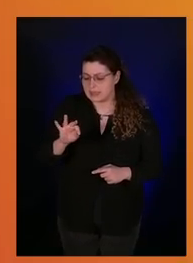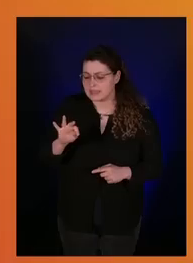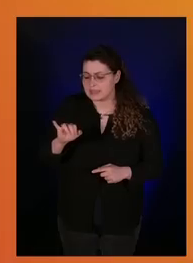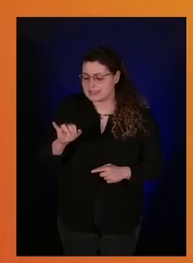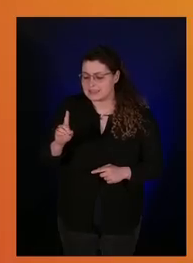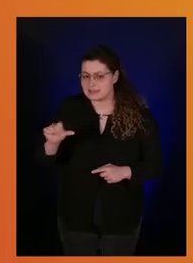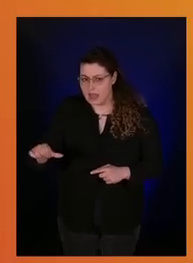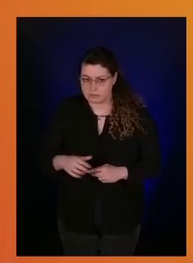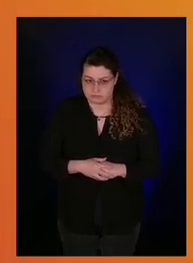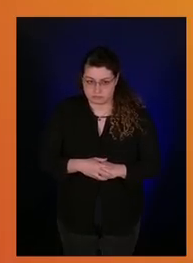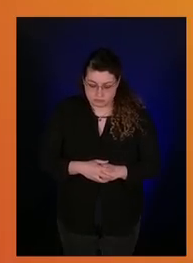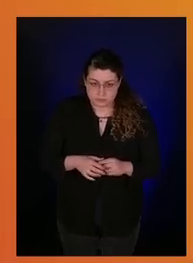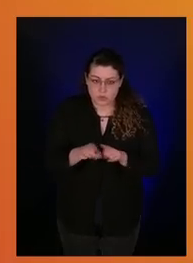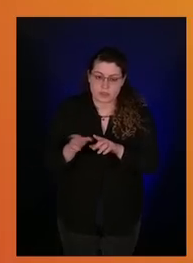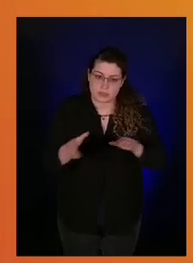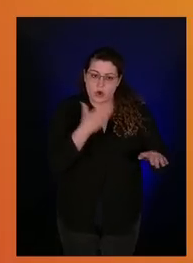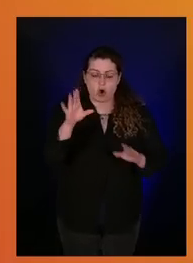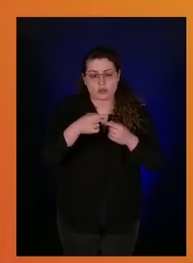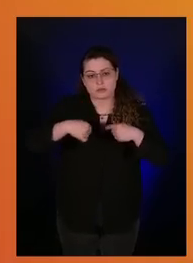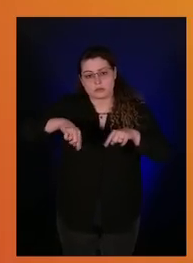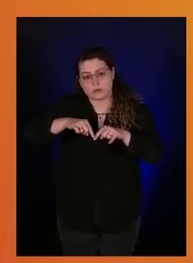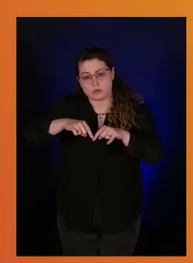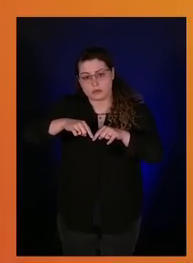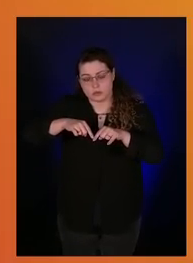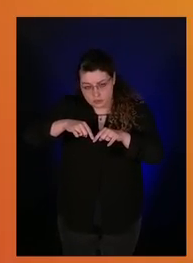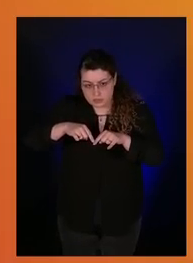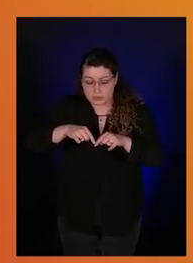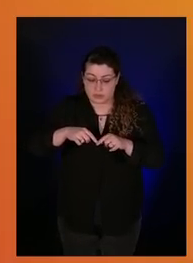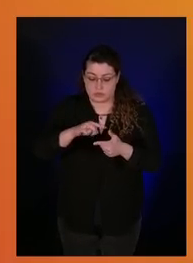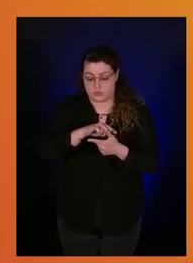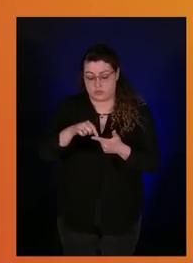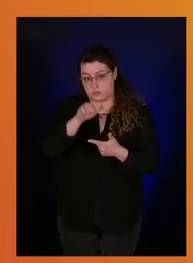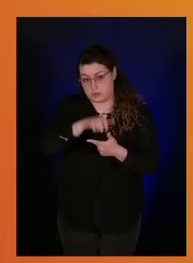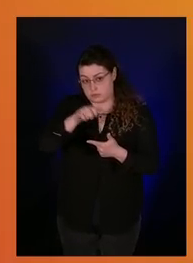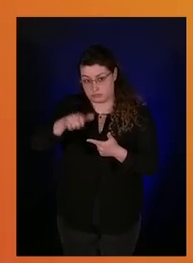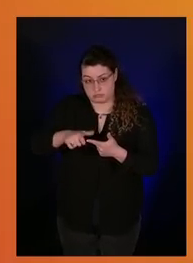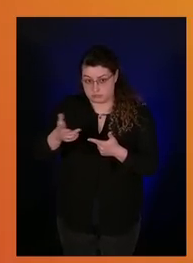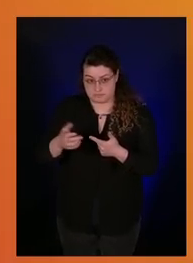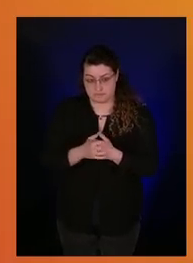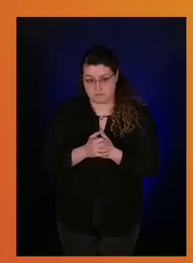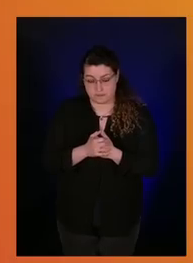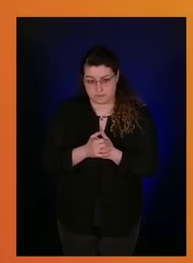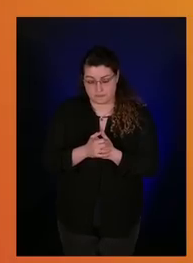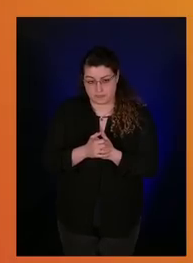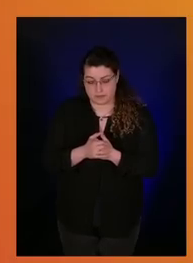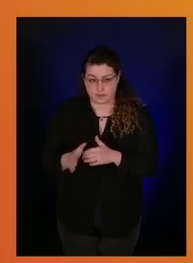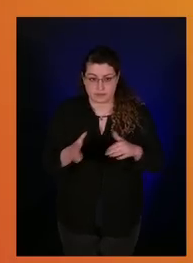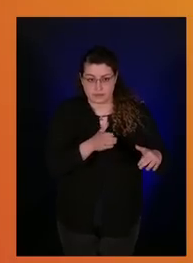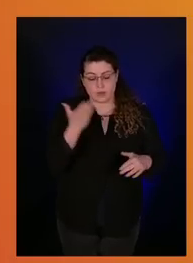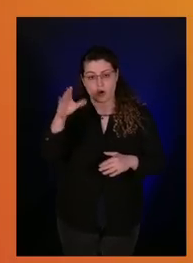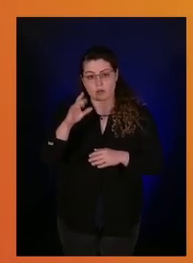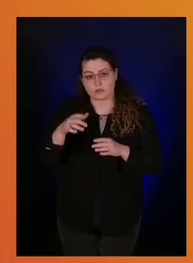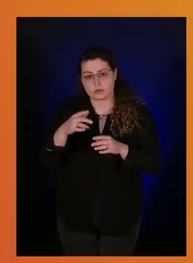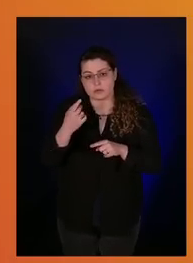d'une organisation syndicale, l'UNSA, donc Corona Dominique et Valéjo Pierre. On accueille une délégation du